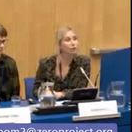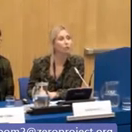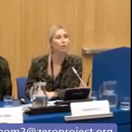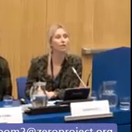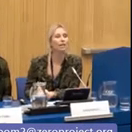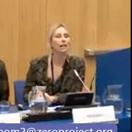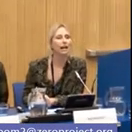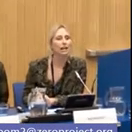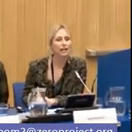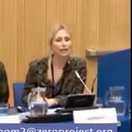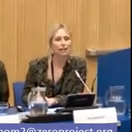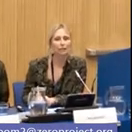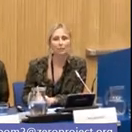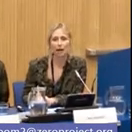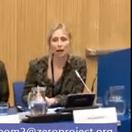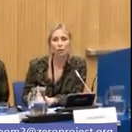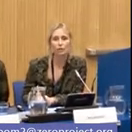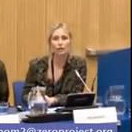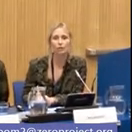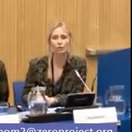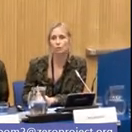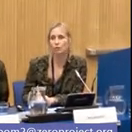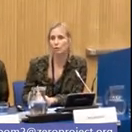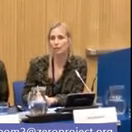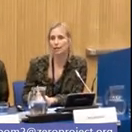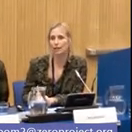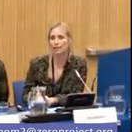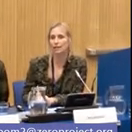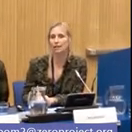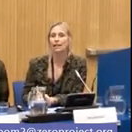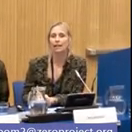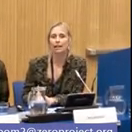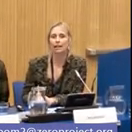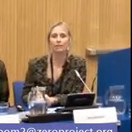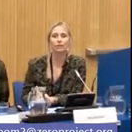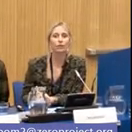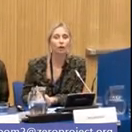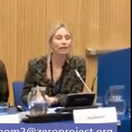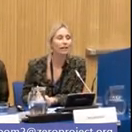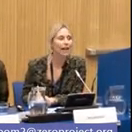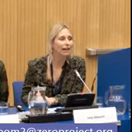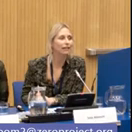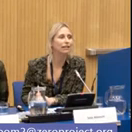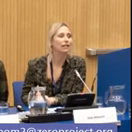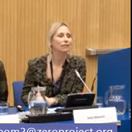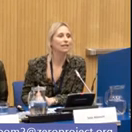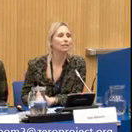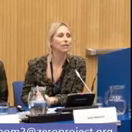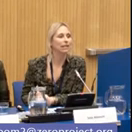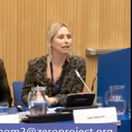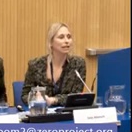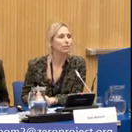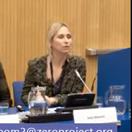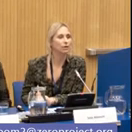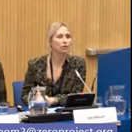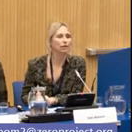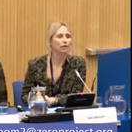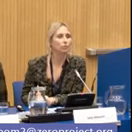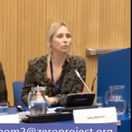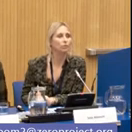häufig gehört. Gerade Lehrkräfte brauchen Inklusionskompetenzen. Lehrkräfte sollen lernen, wie sie mit Kindern